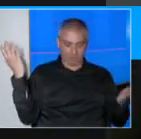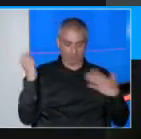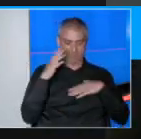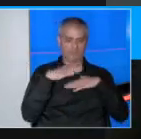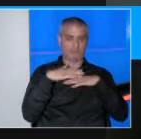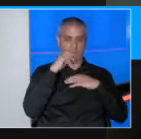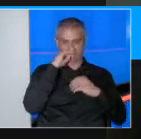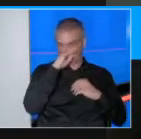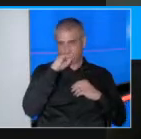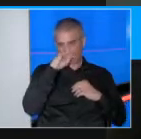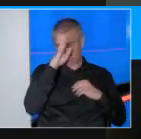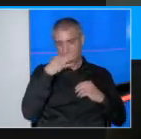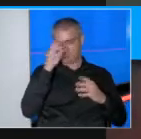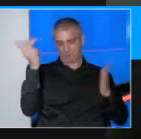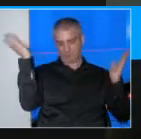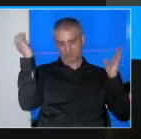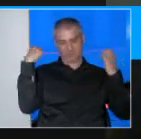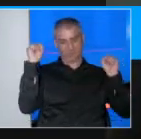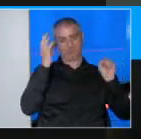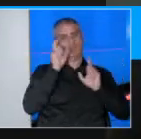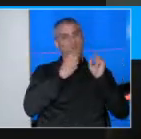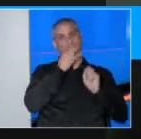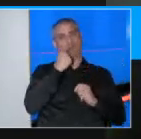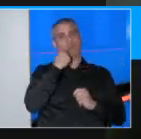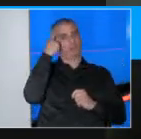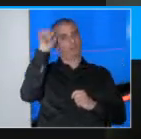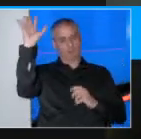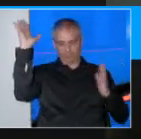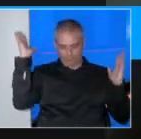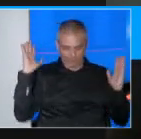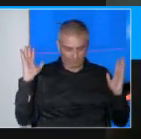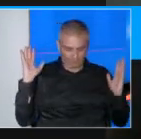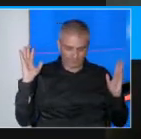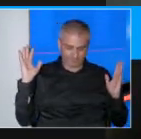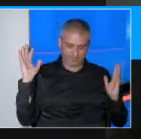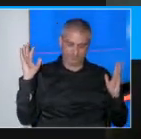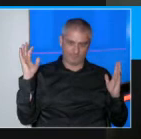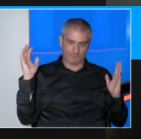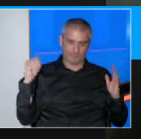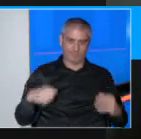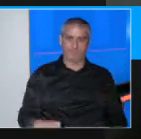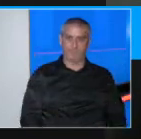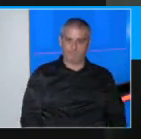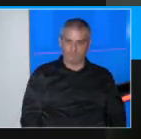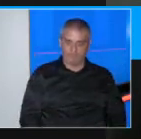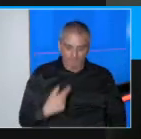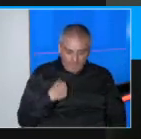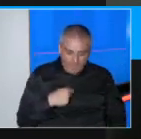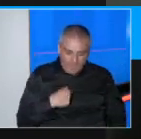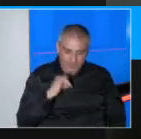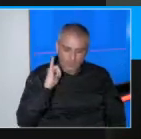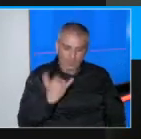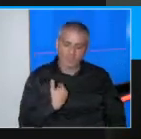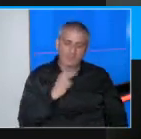דבר. כי מותר, זו דמוקרטיה, ואנשים רוצים להביע, אתה יודע מה, את מה שהם חושבים. אנחנו חד